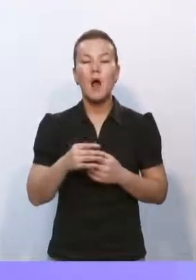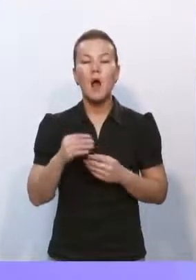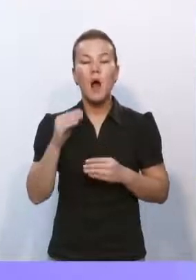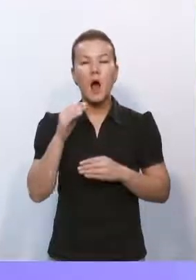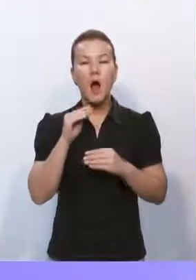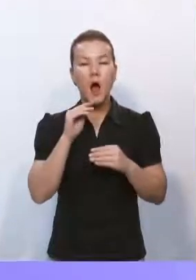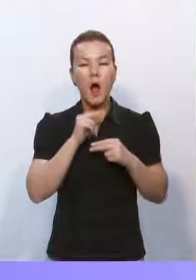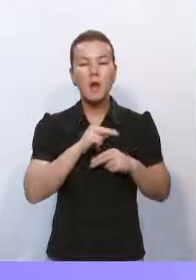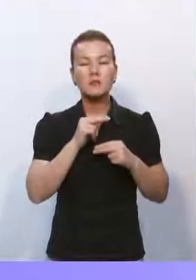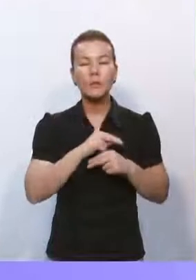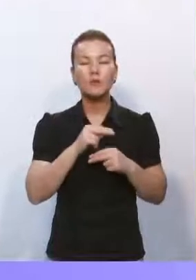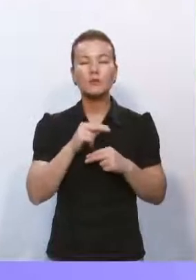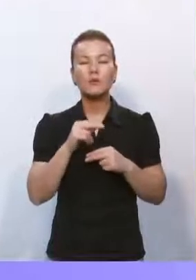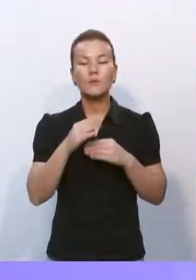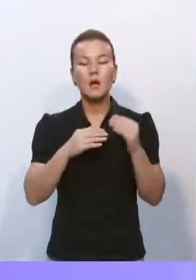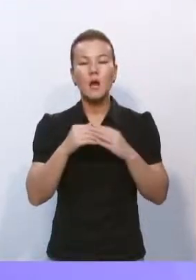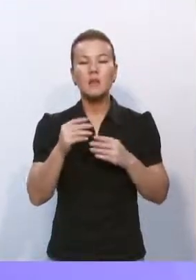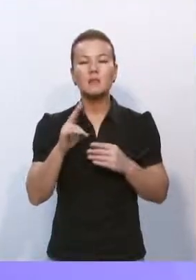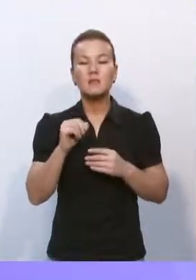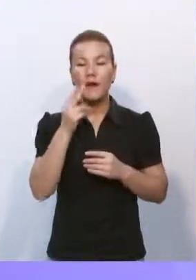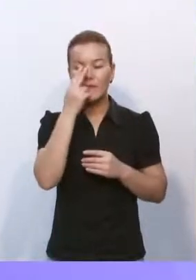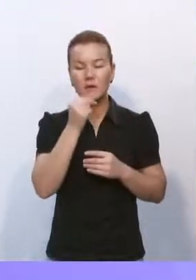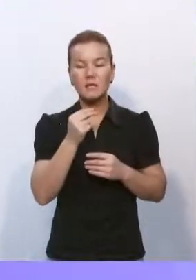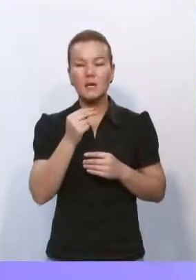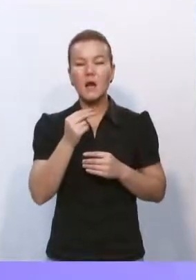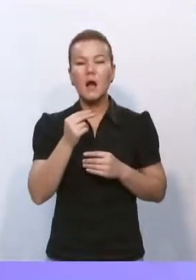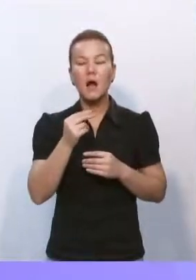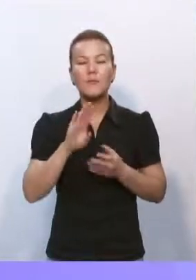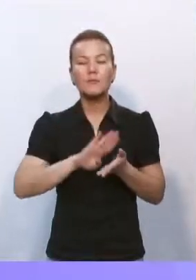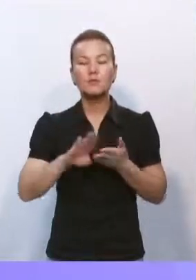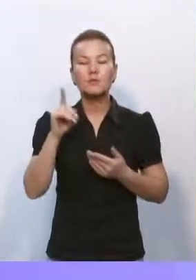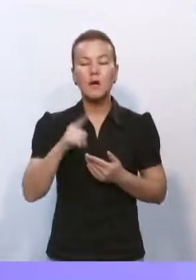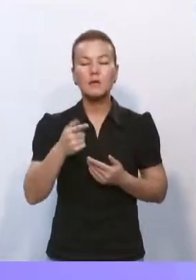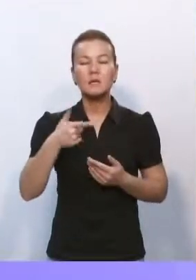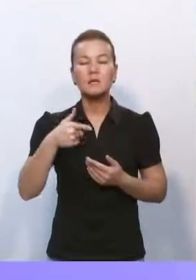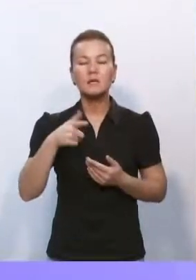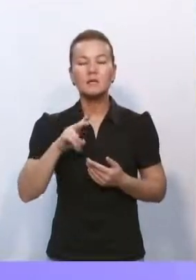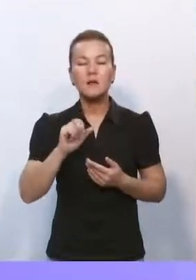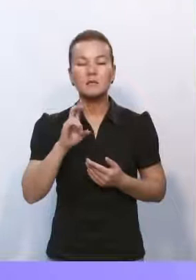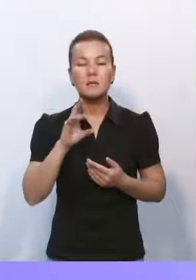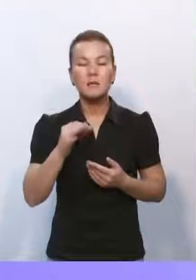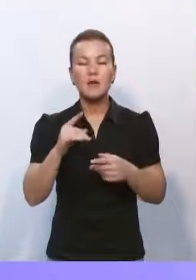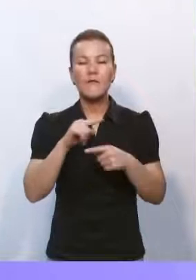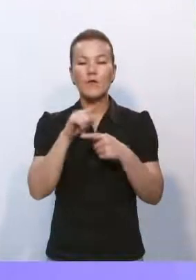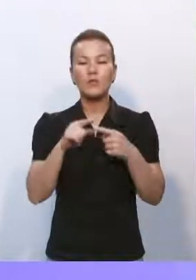Отработаем навык правописания слов с безударной гласной «е» в корне